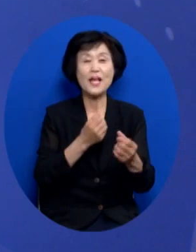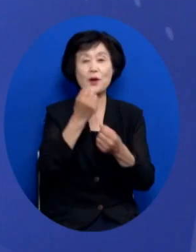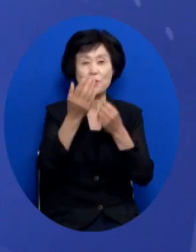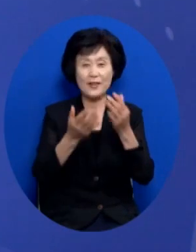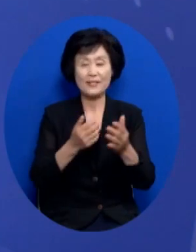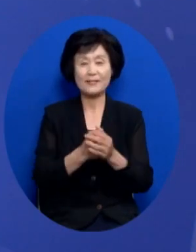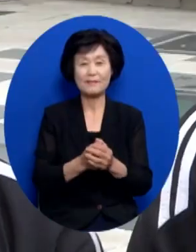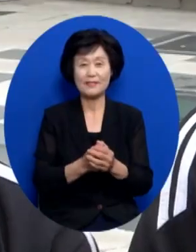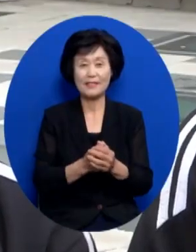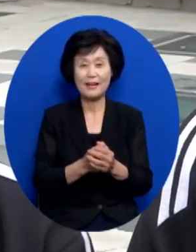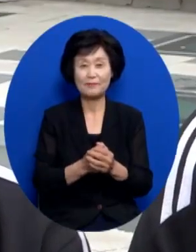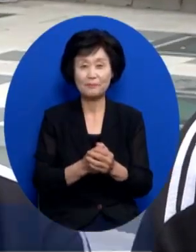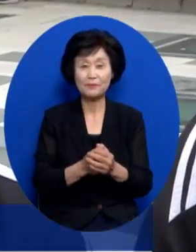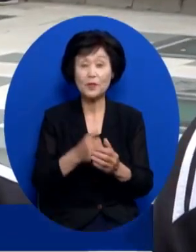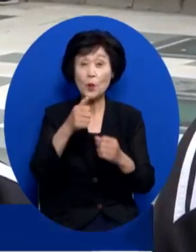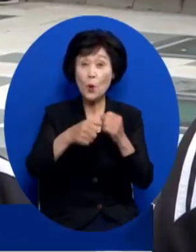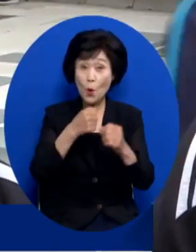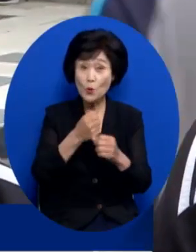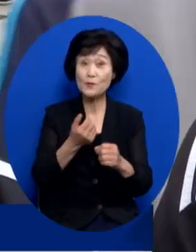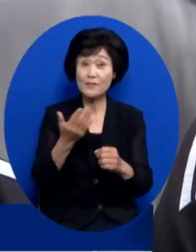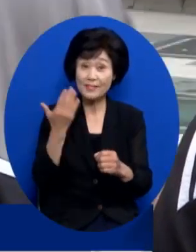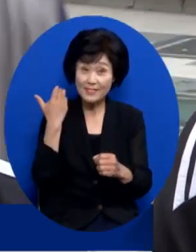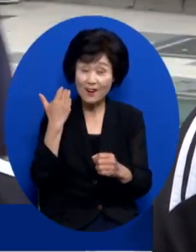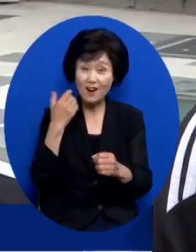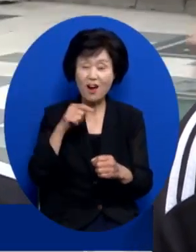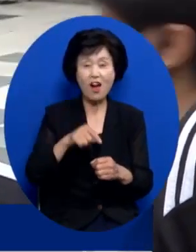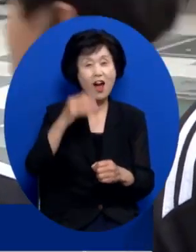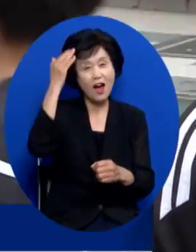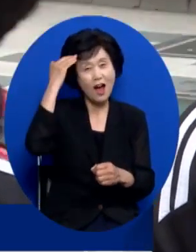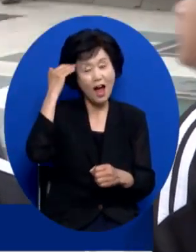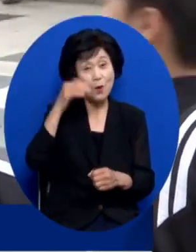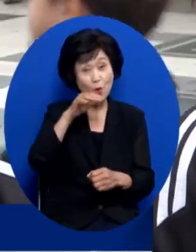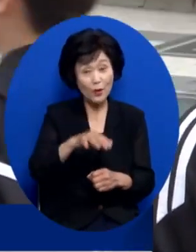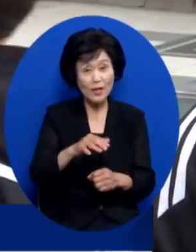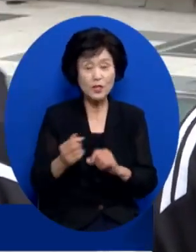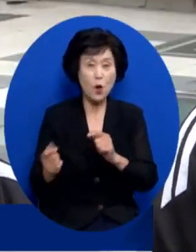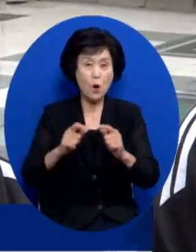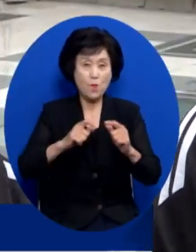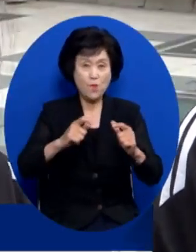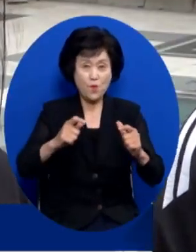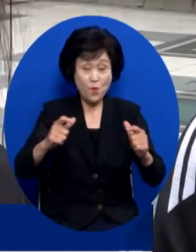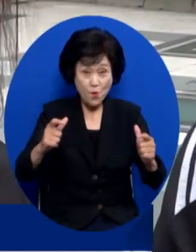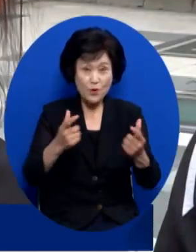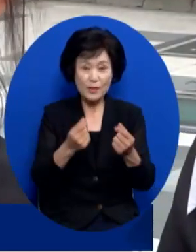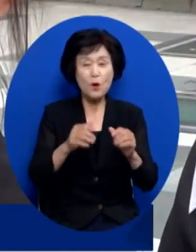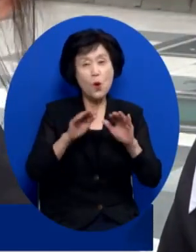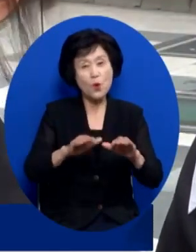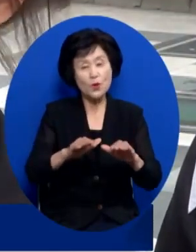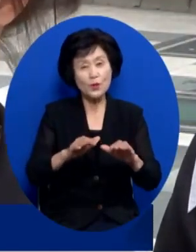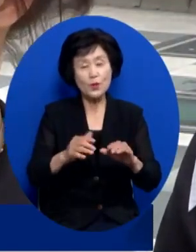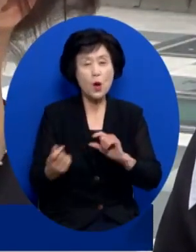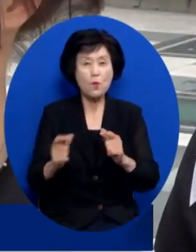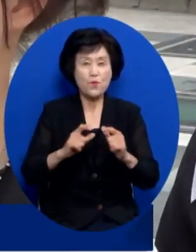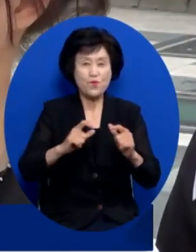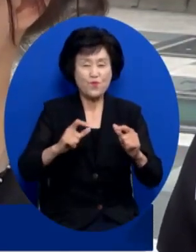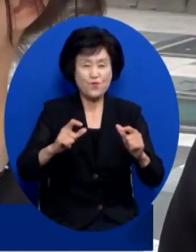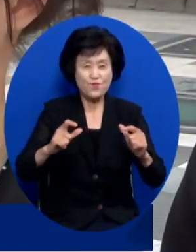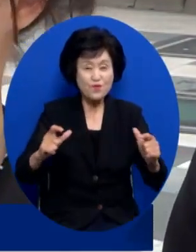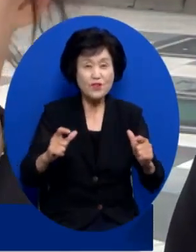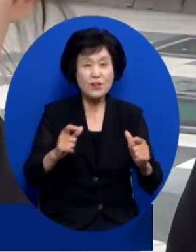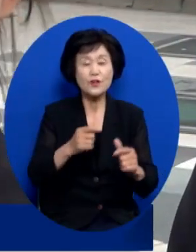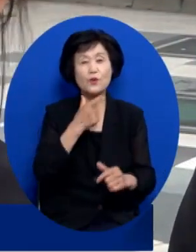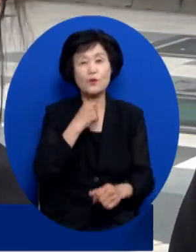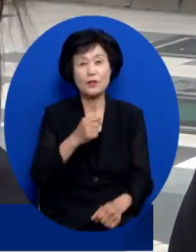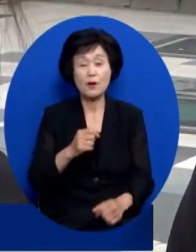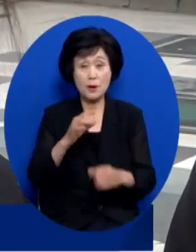들어보시겠습니다. 50년 전에 이 한국 땅에서 부흥이 일어난 것처럼 오늘도 부흥이 일어나길 원하고 그 100년